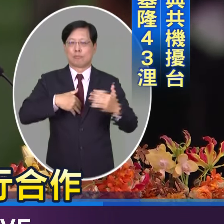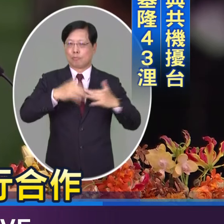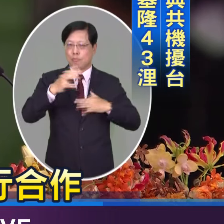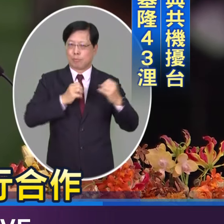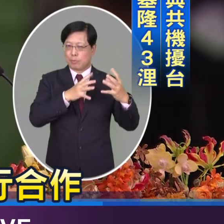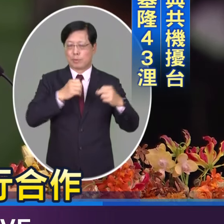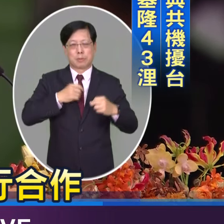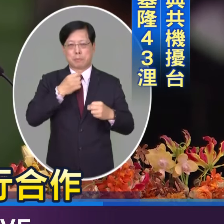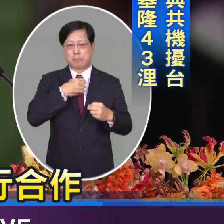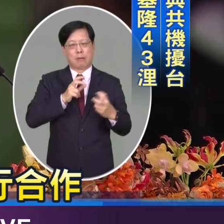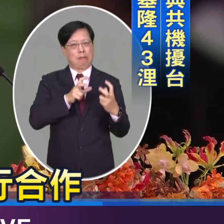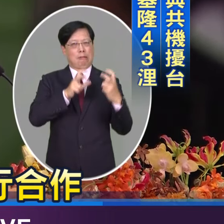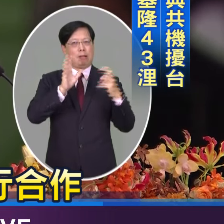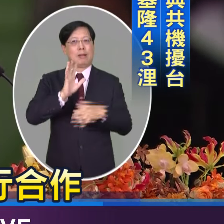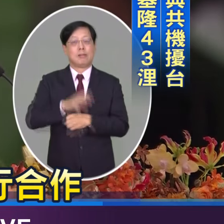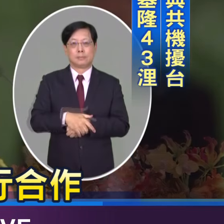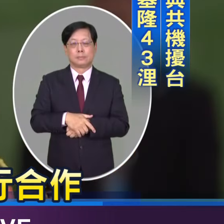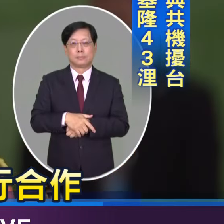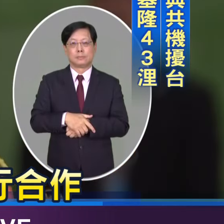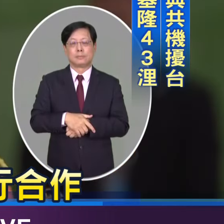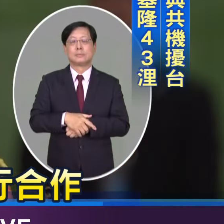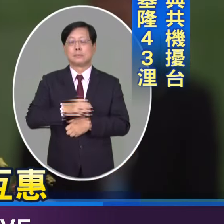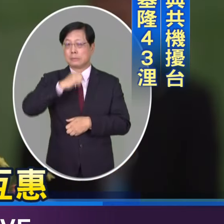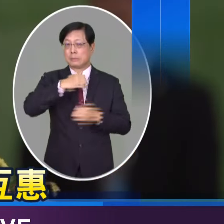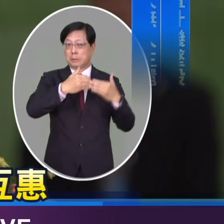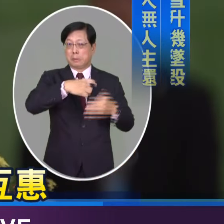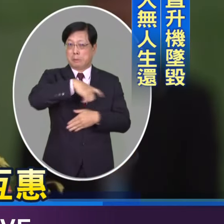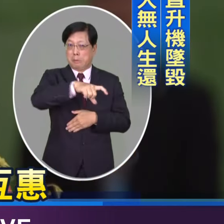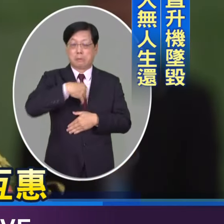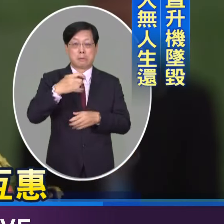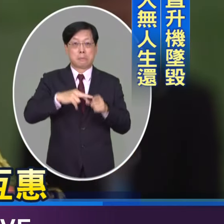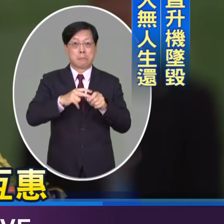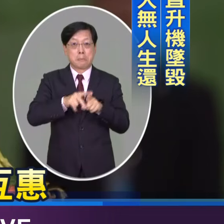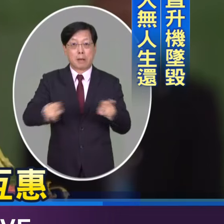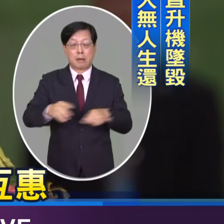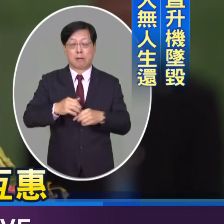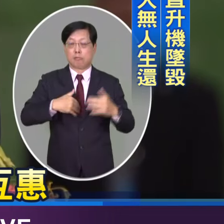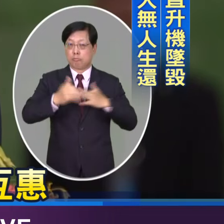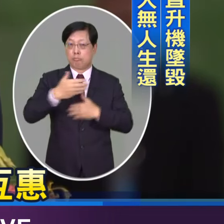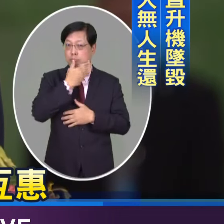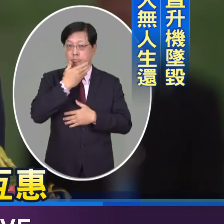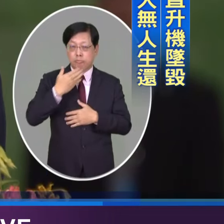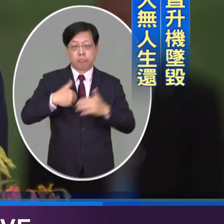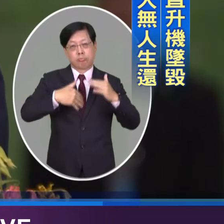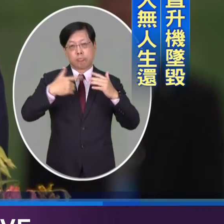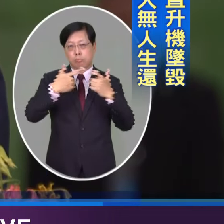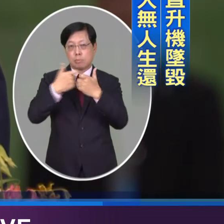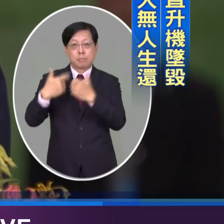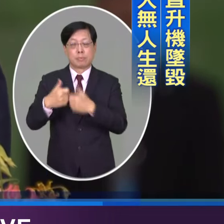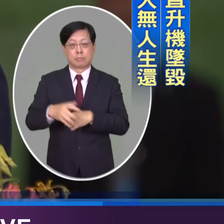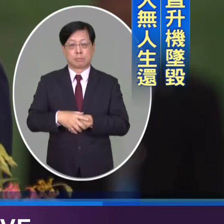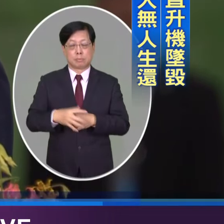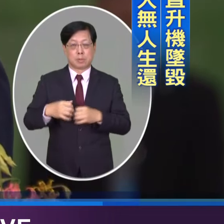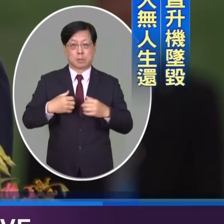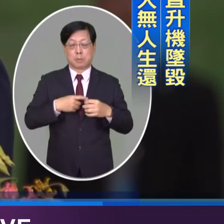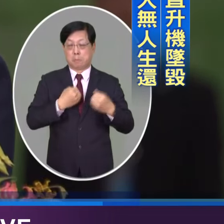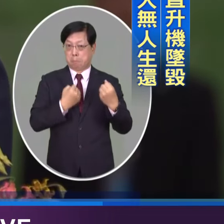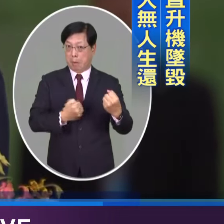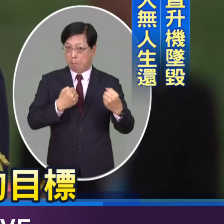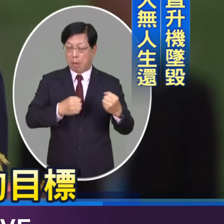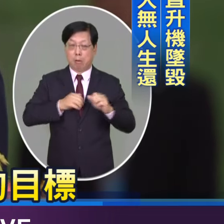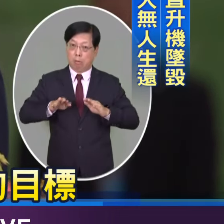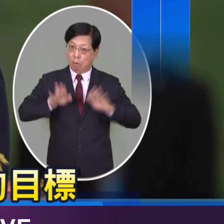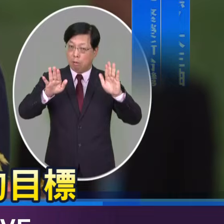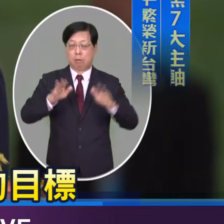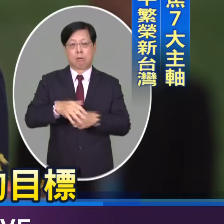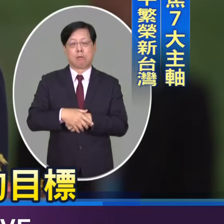堵，进行合作，台海和平，互利互惠，共存共荣，应